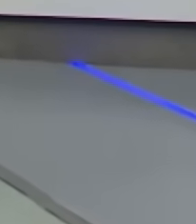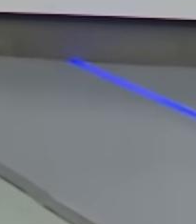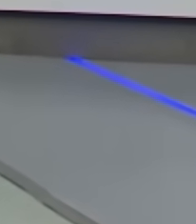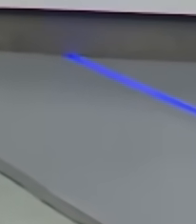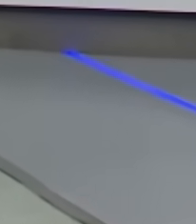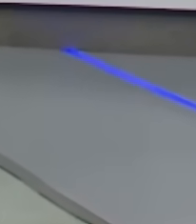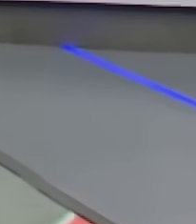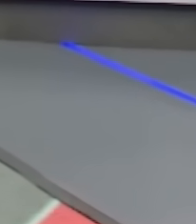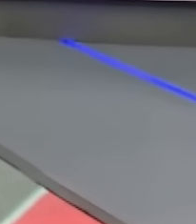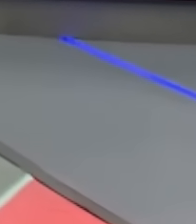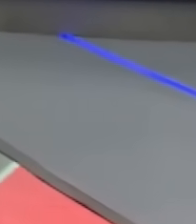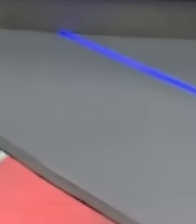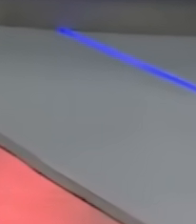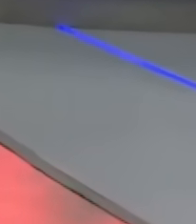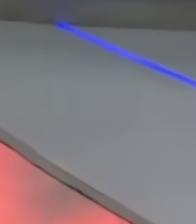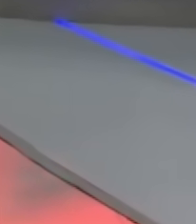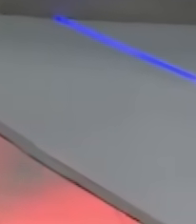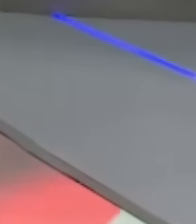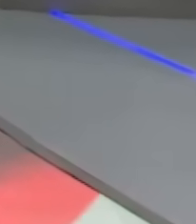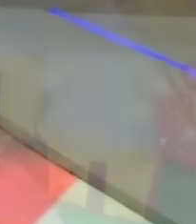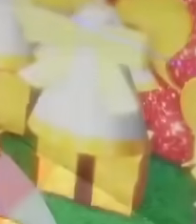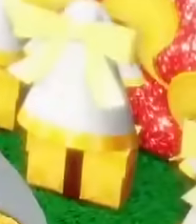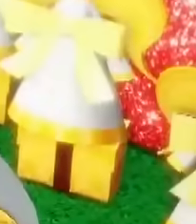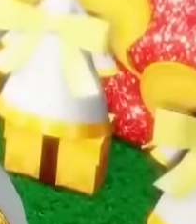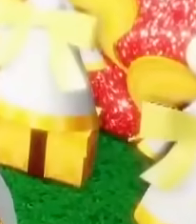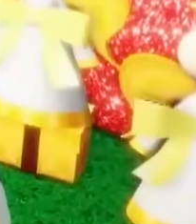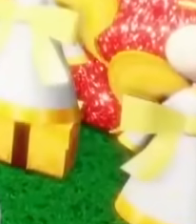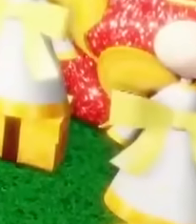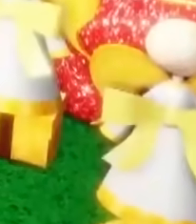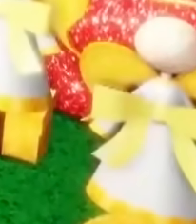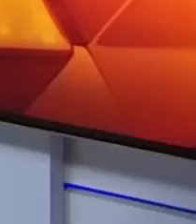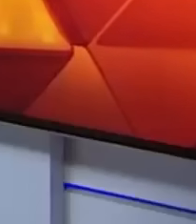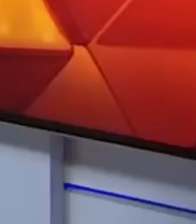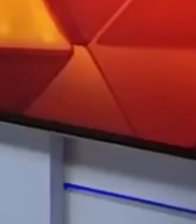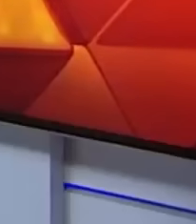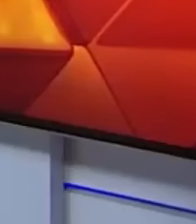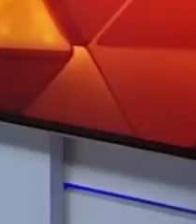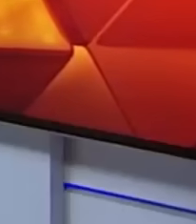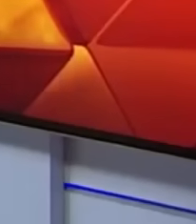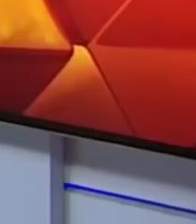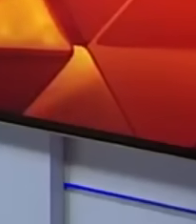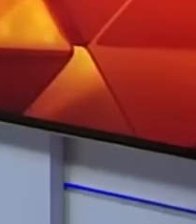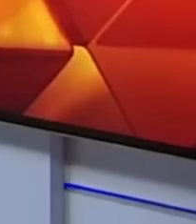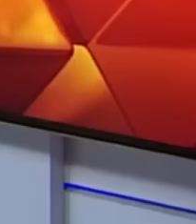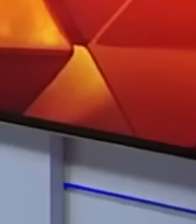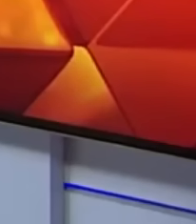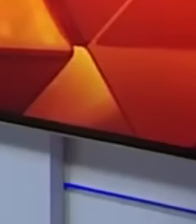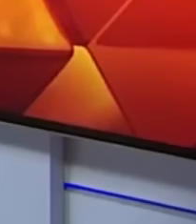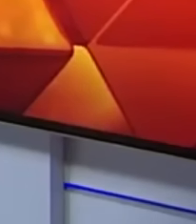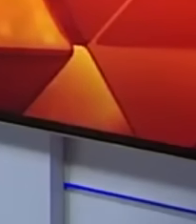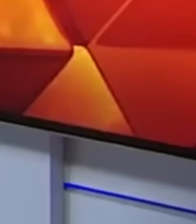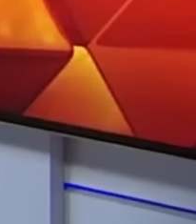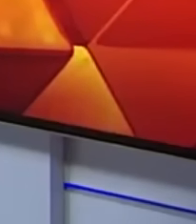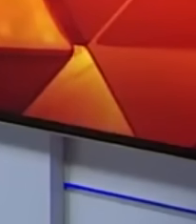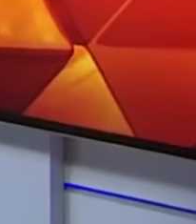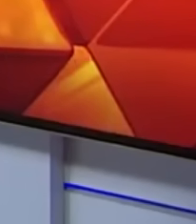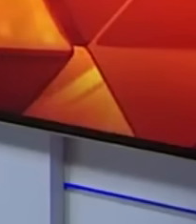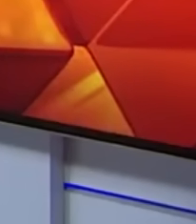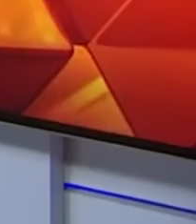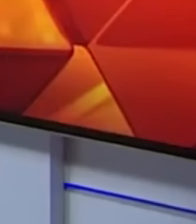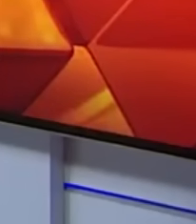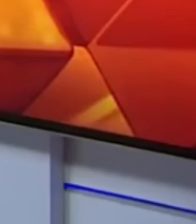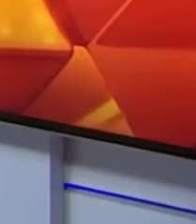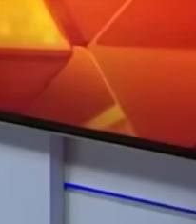ng Pilipino. Nakatuto kami 24 oras. Para sa mas mahabang chikahan, visit and subscribe to